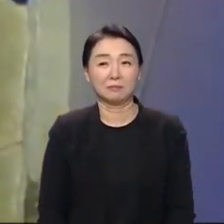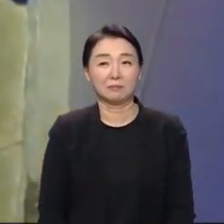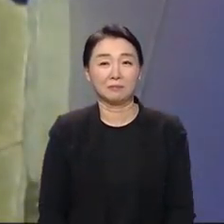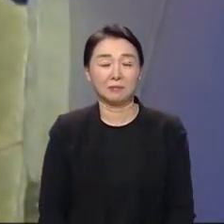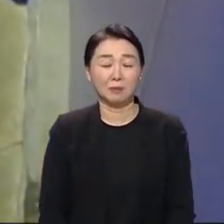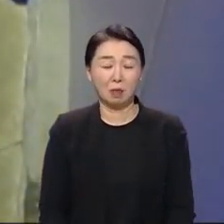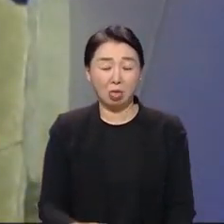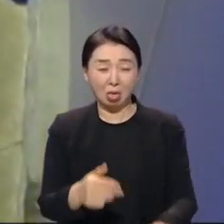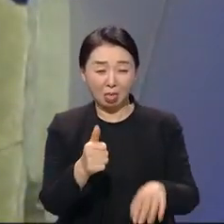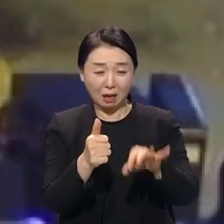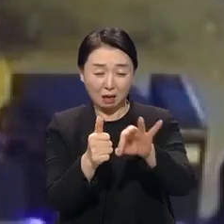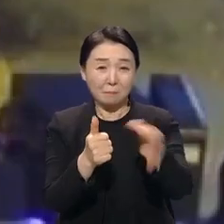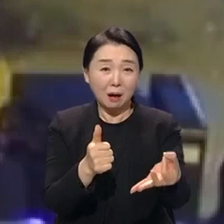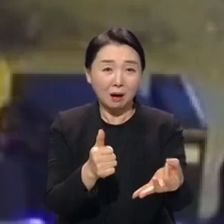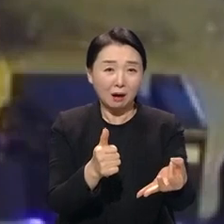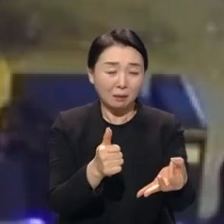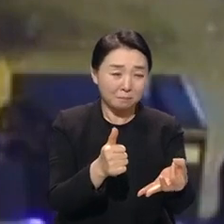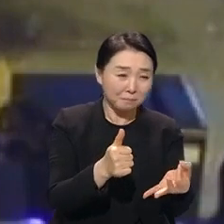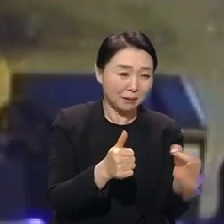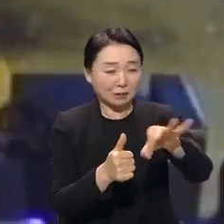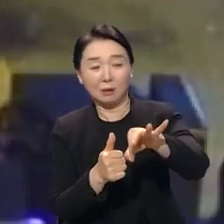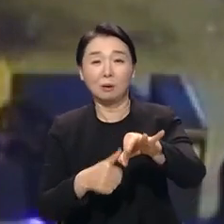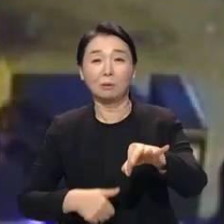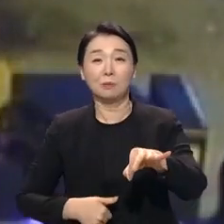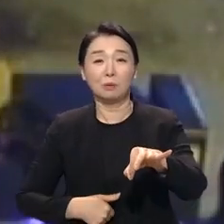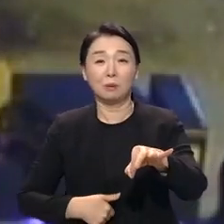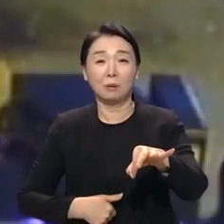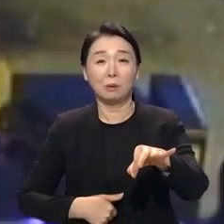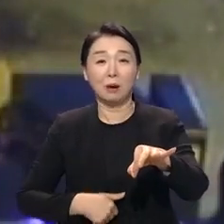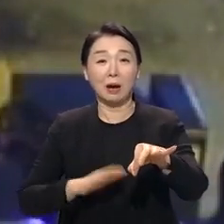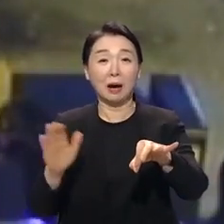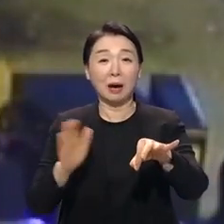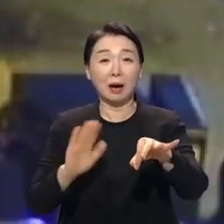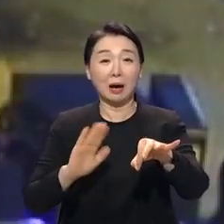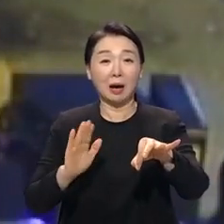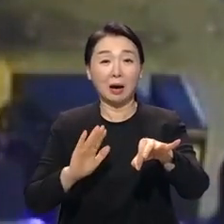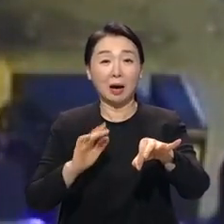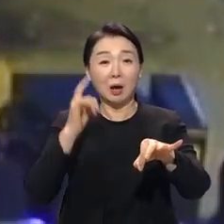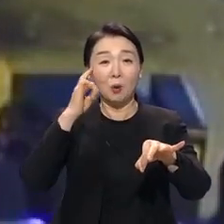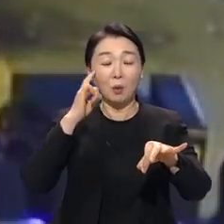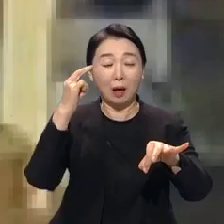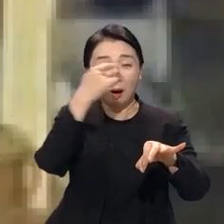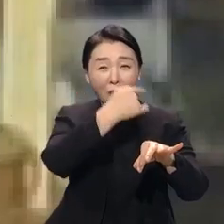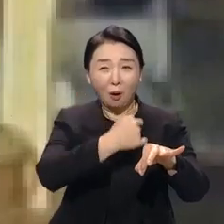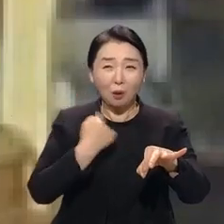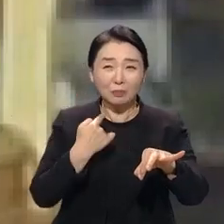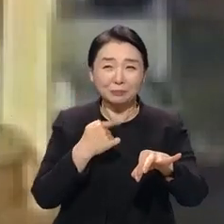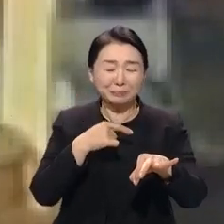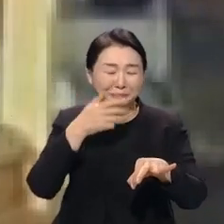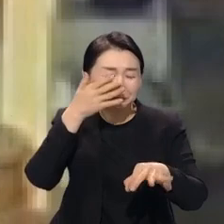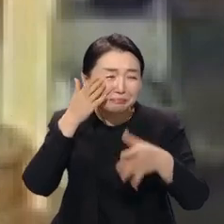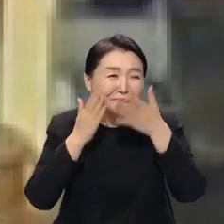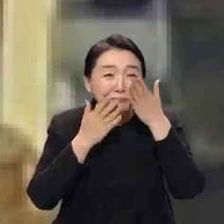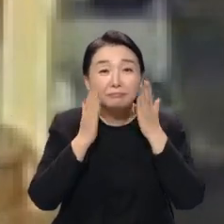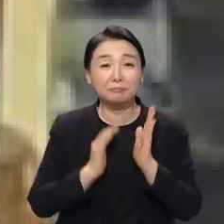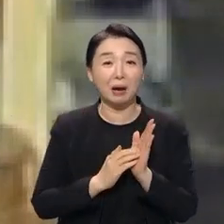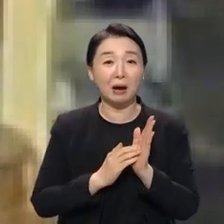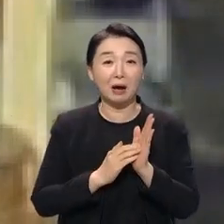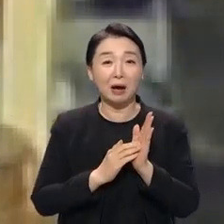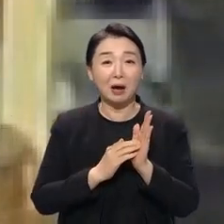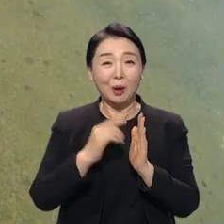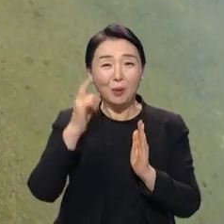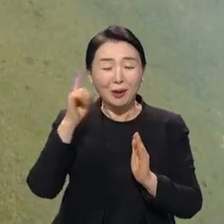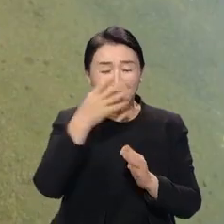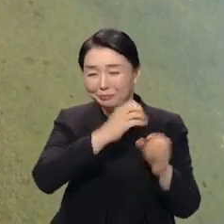쓰러졌습니다 오토바이 빨리 세워야지는 커녕 옆에 서서 얼굴을 저렇게 휴지로 닦더니 아이 또 던져